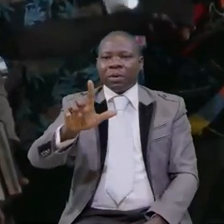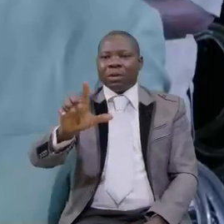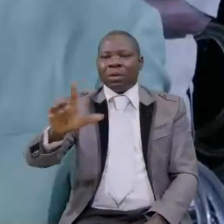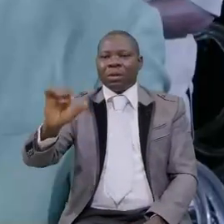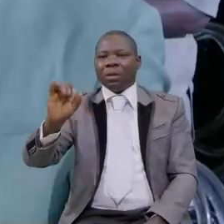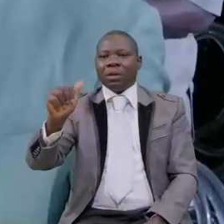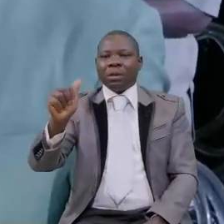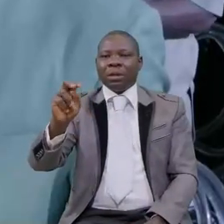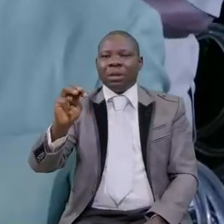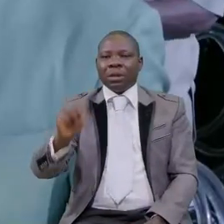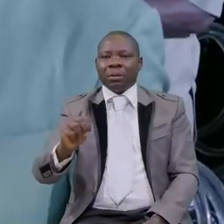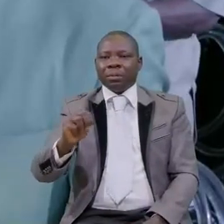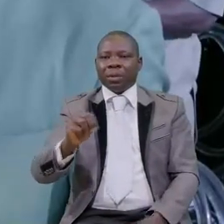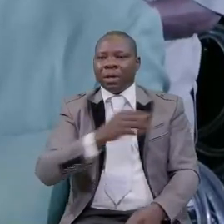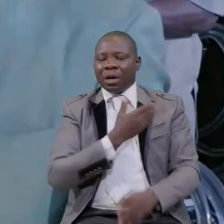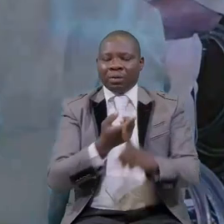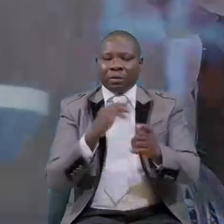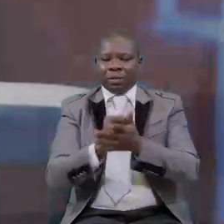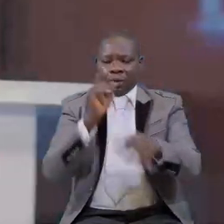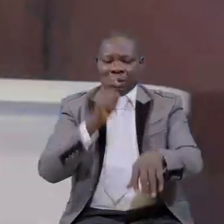En ce moment-là,